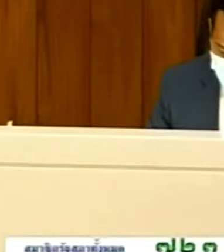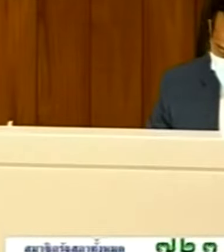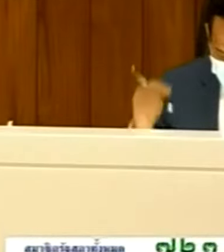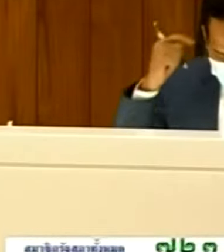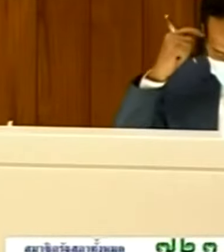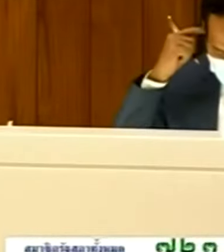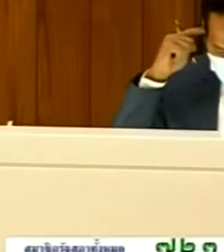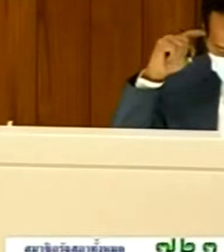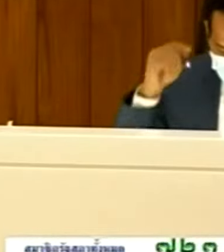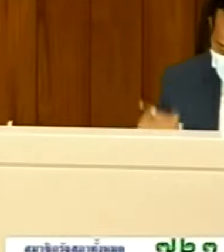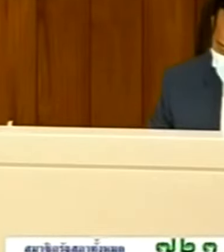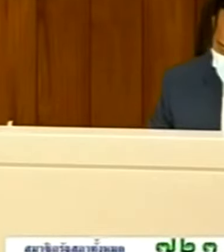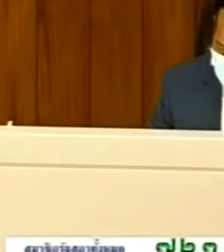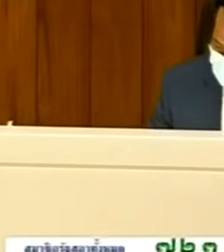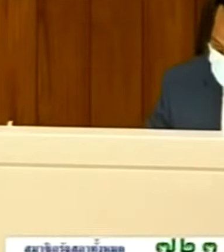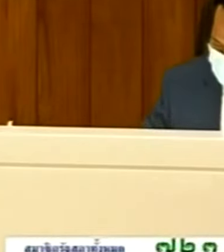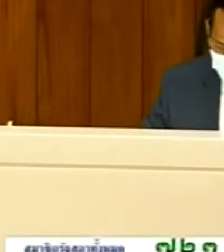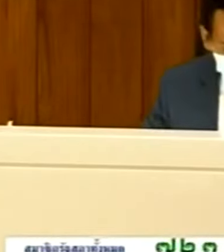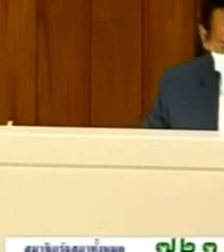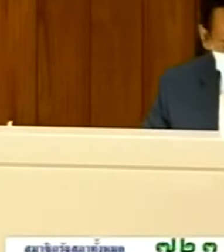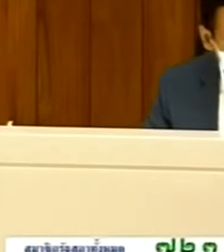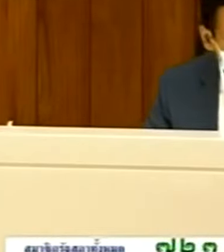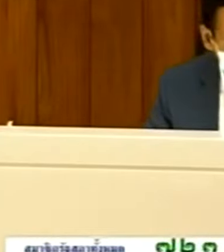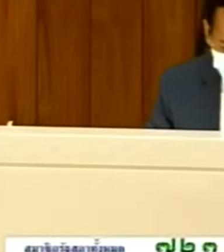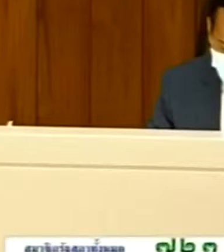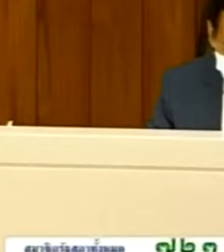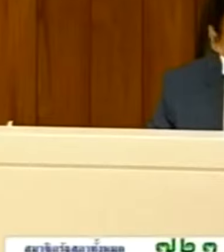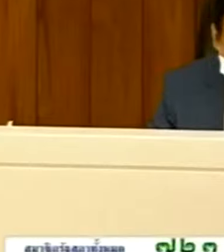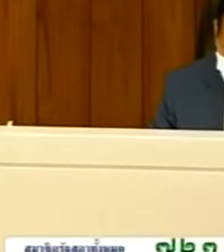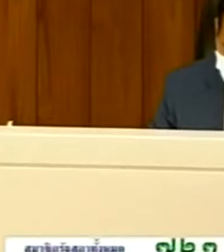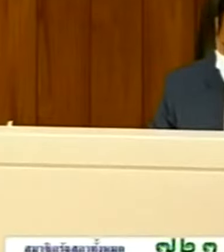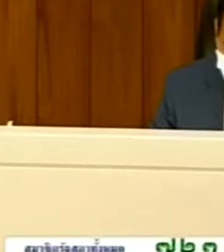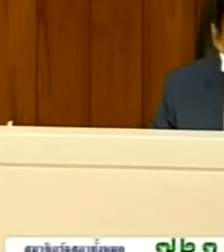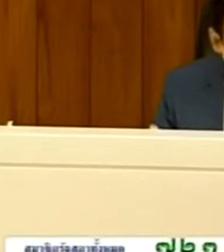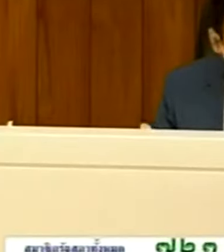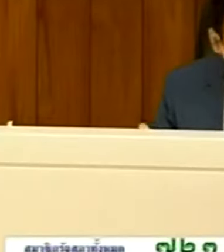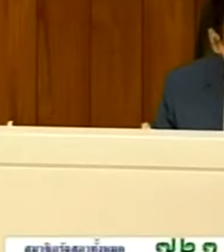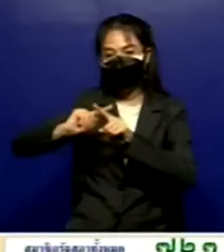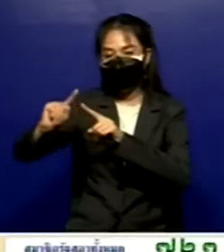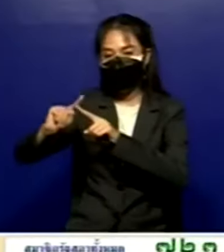ครับผมขออนุญาตไล่เรียงไปทีละประเด็นดังต่อไปนี้นะครับ